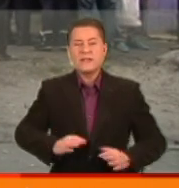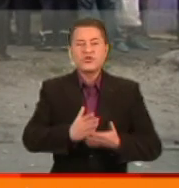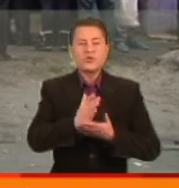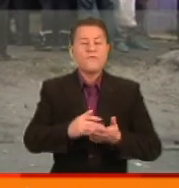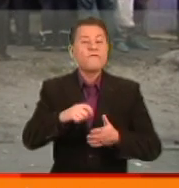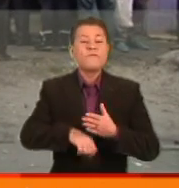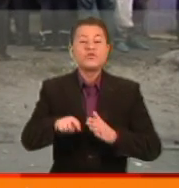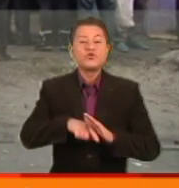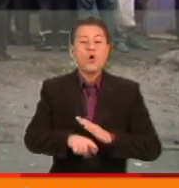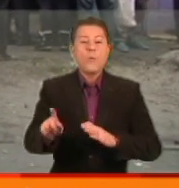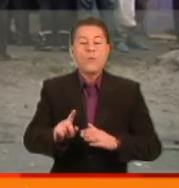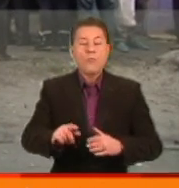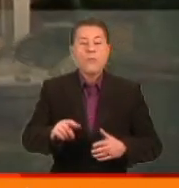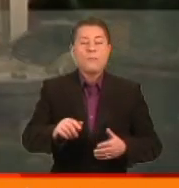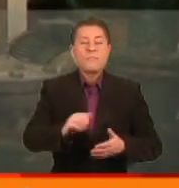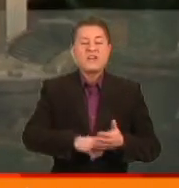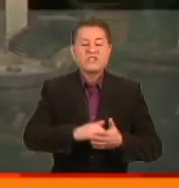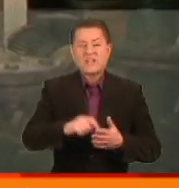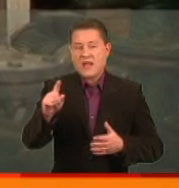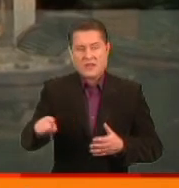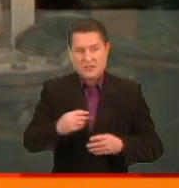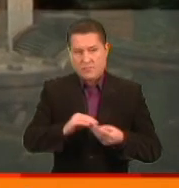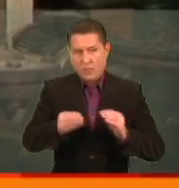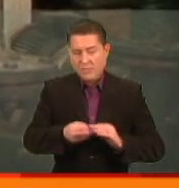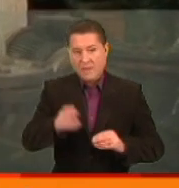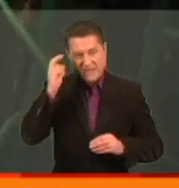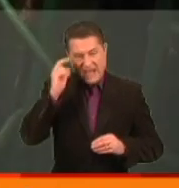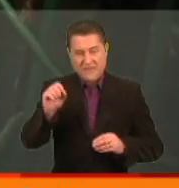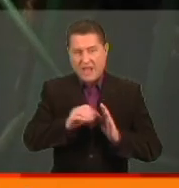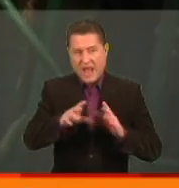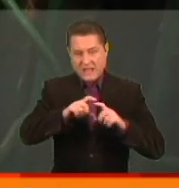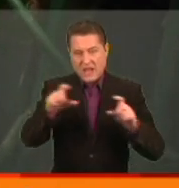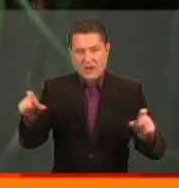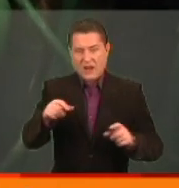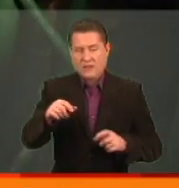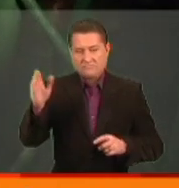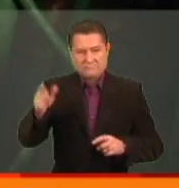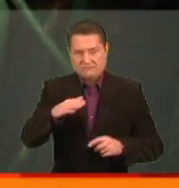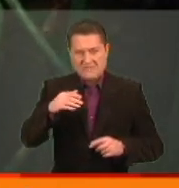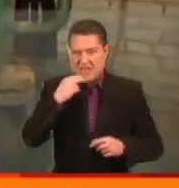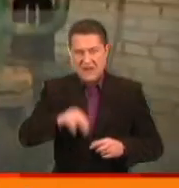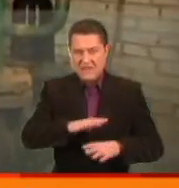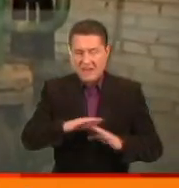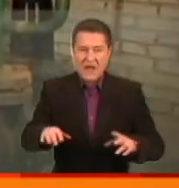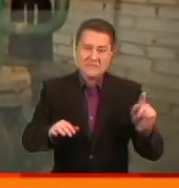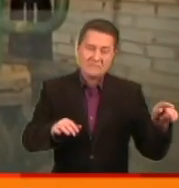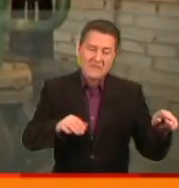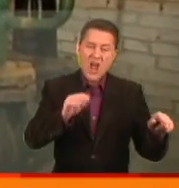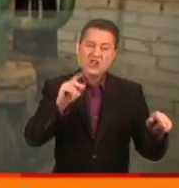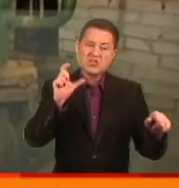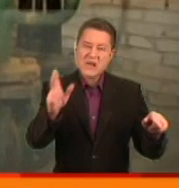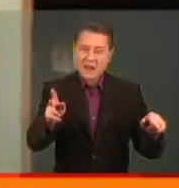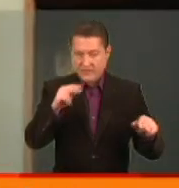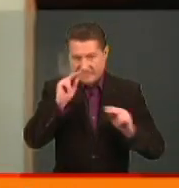чому причина їхнього комунального пекла. У «Київенерго» свою вину спростовують. Кивають на ЖЕК. Мовляв, це він не стежить за